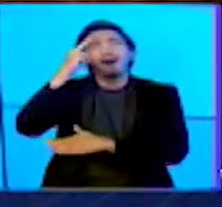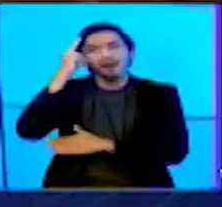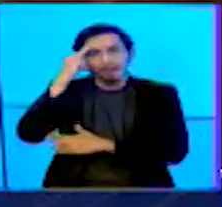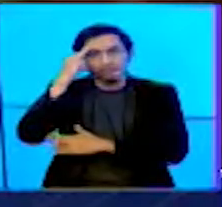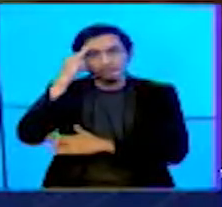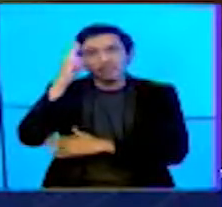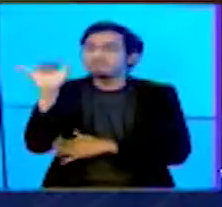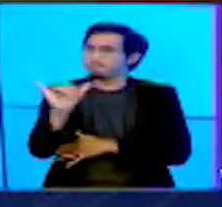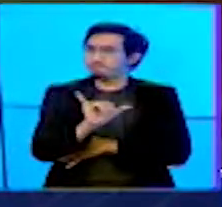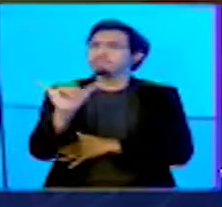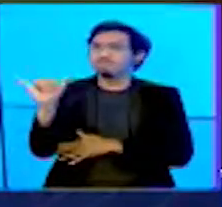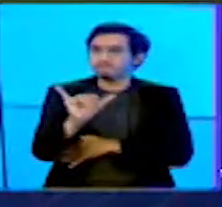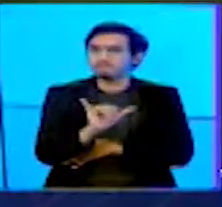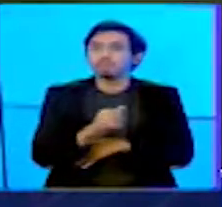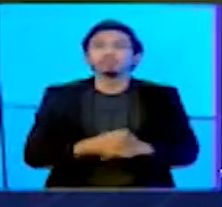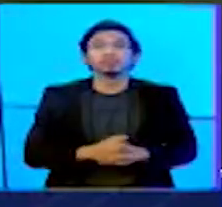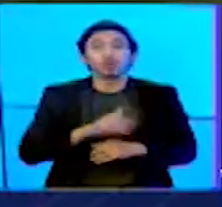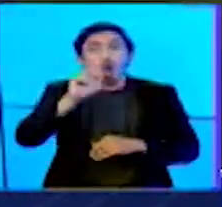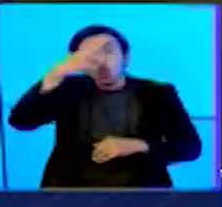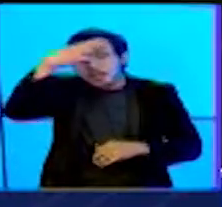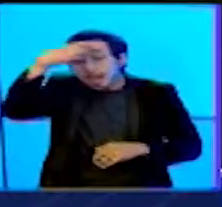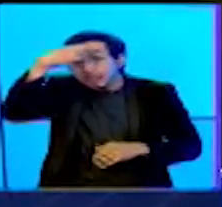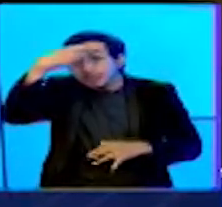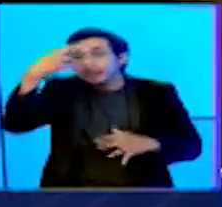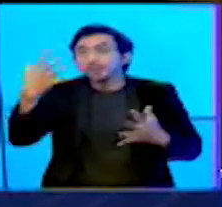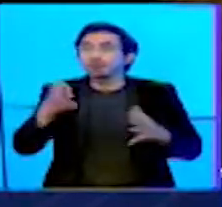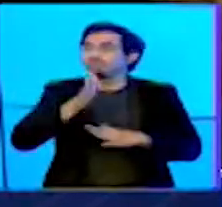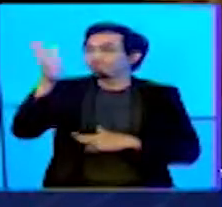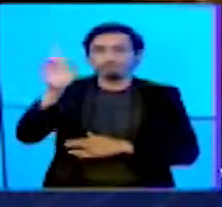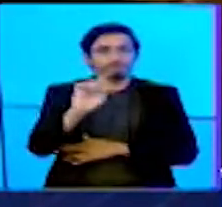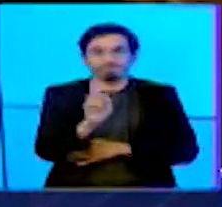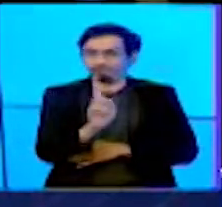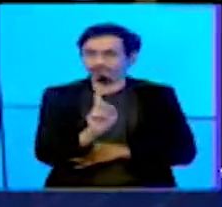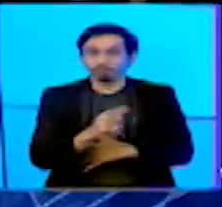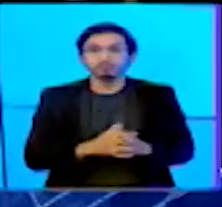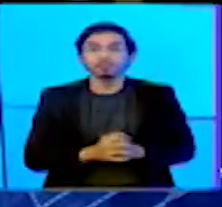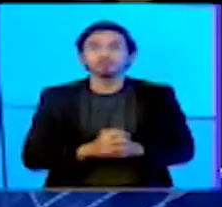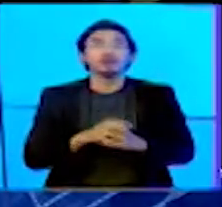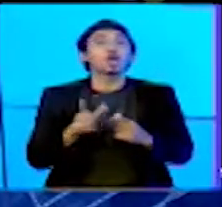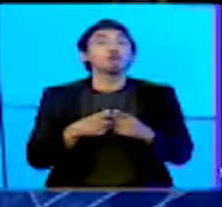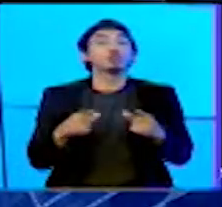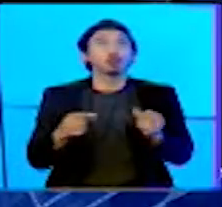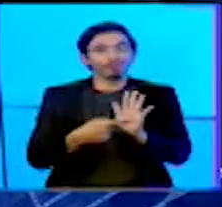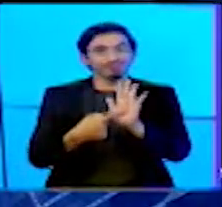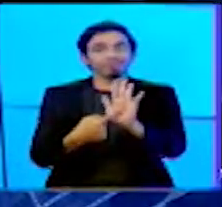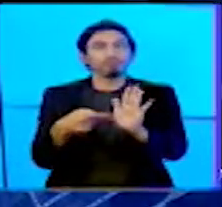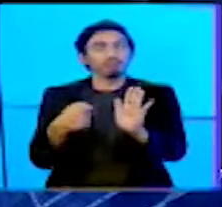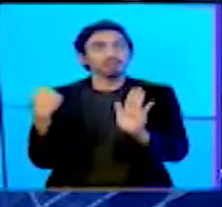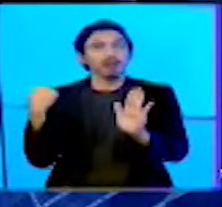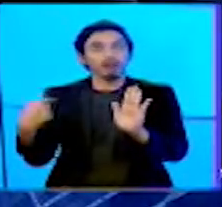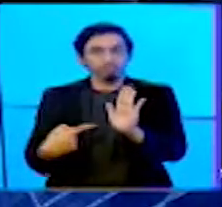boleh ada penyakit penyerta asuransi juga harus menyertai copied dan lain-lainnya tok Kerajaan Arab Saudi